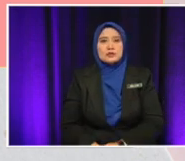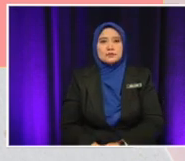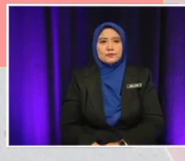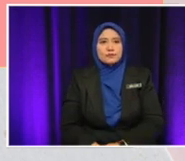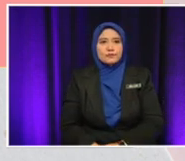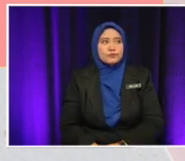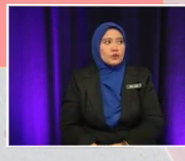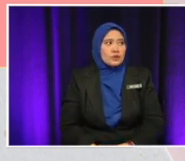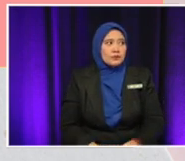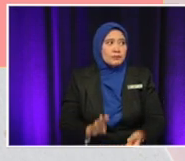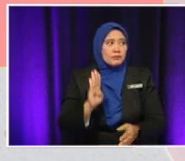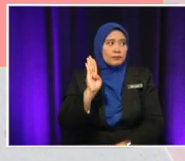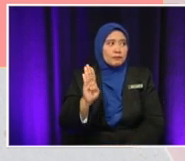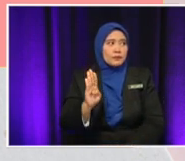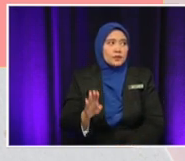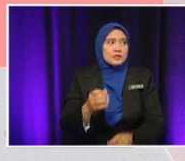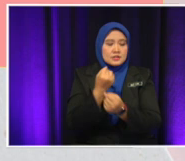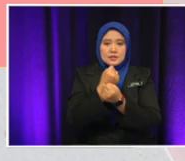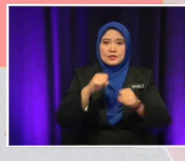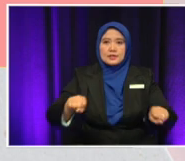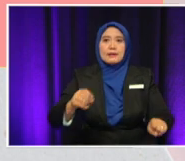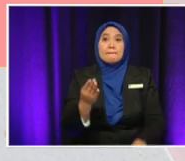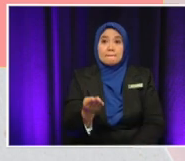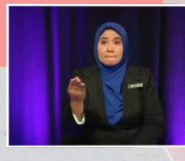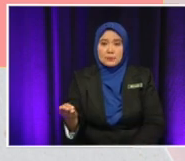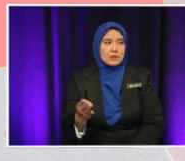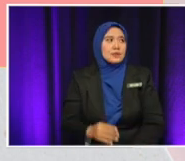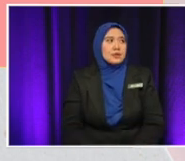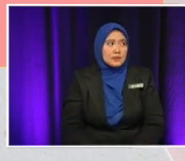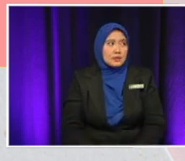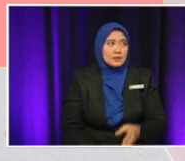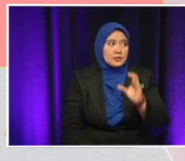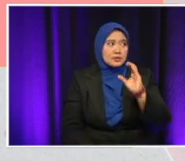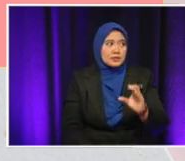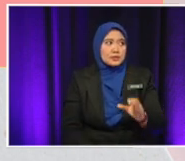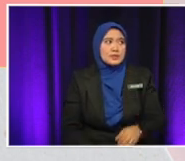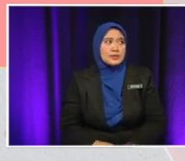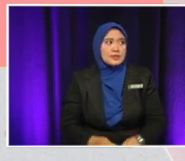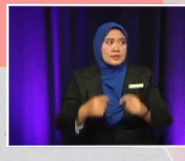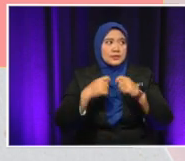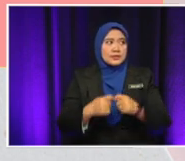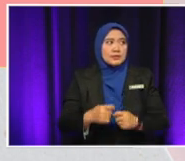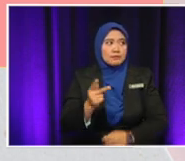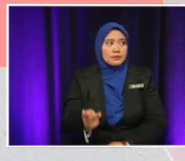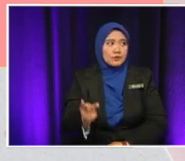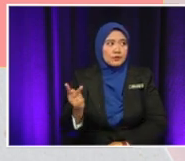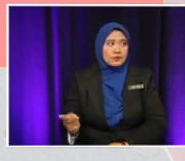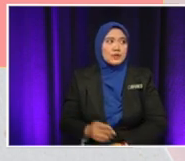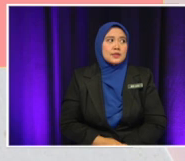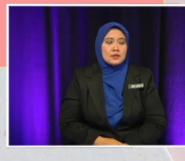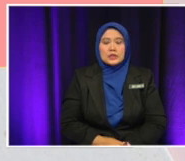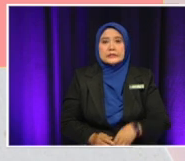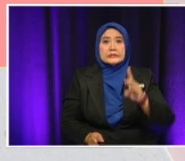memilih jenis size dan warna font yang bersesuaian dengan tema i membuat rancangan dengan menentukan